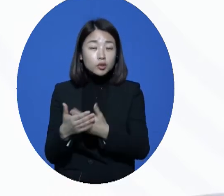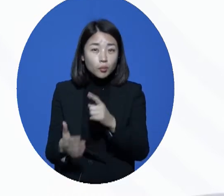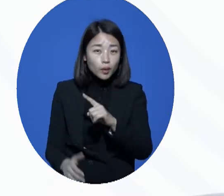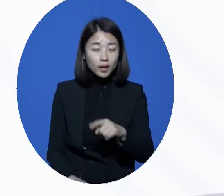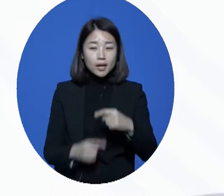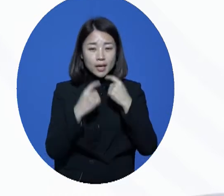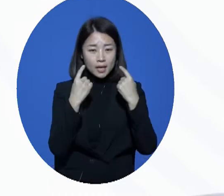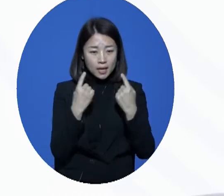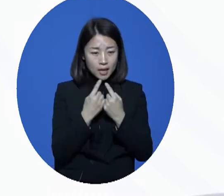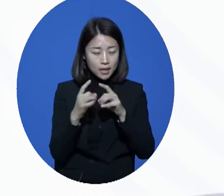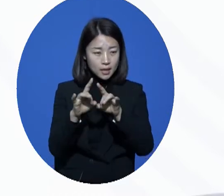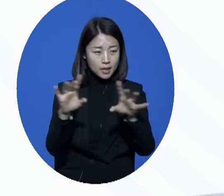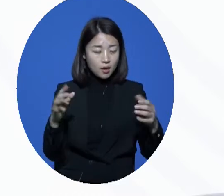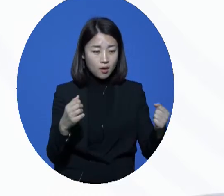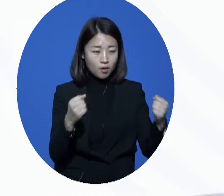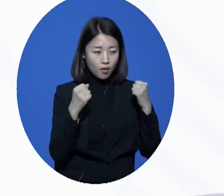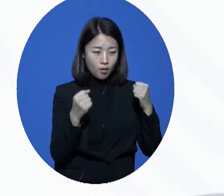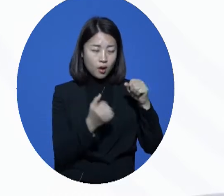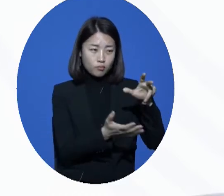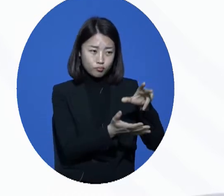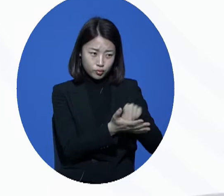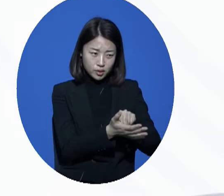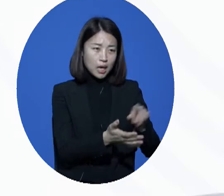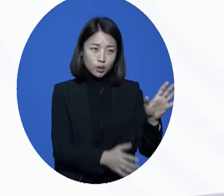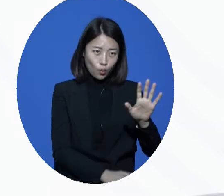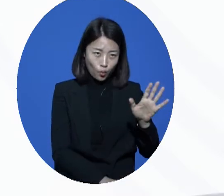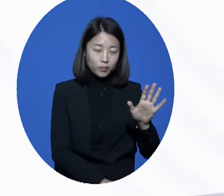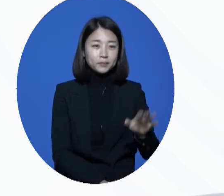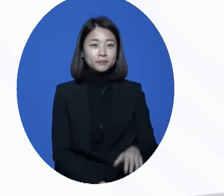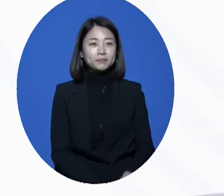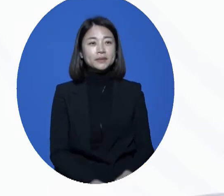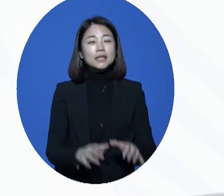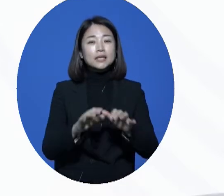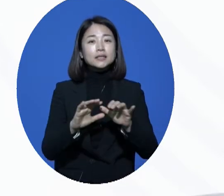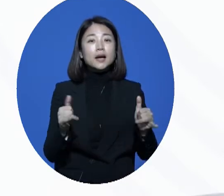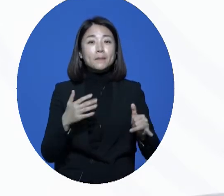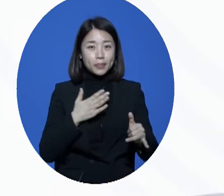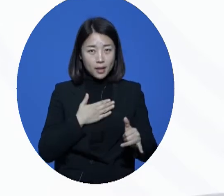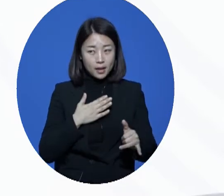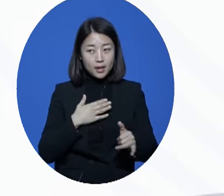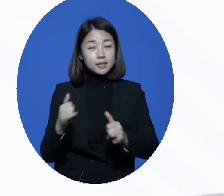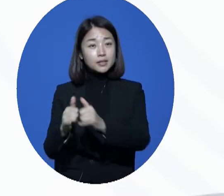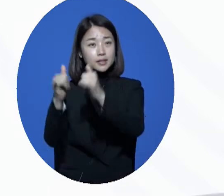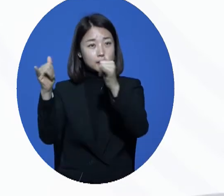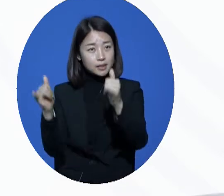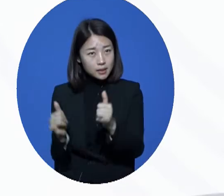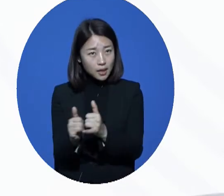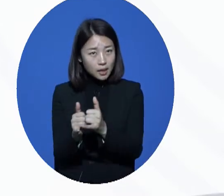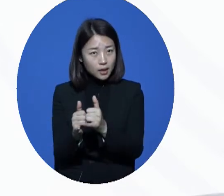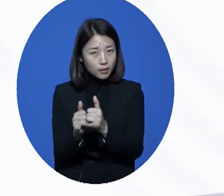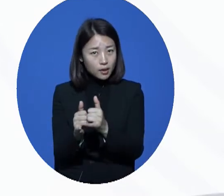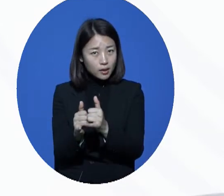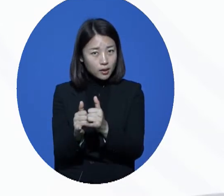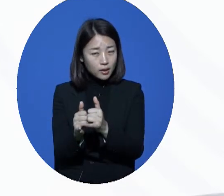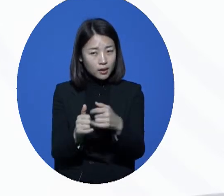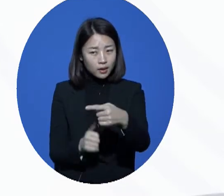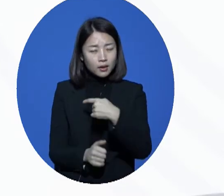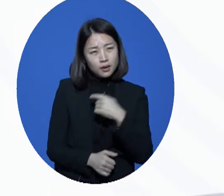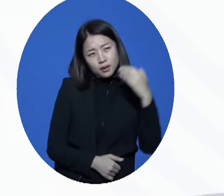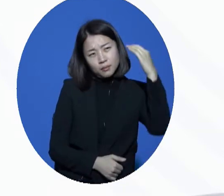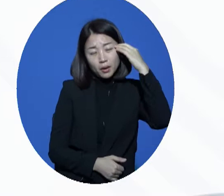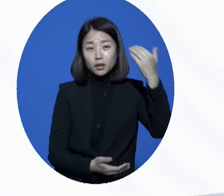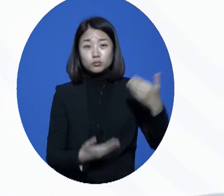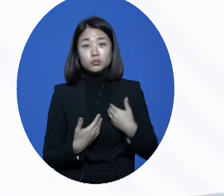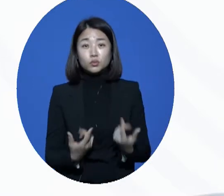개별 인간의 건강 문제를 드러내는 것을 넘어서서 인간 그리고 사회 그 자체를 공격하고 드러내고